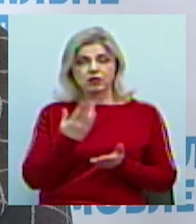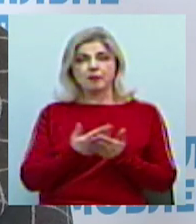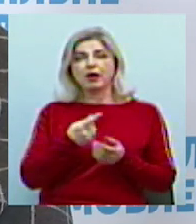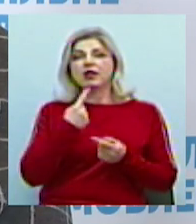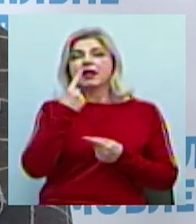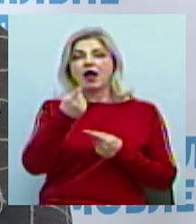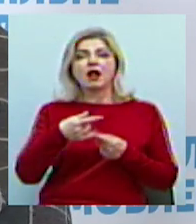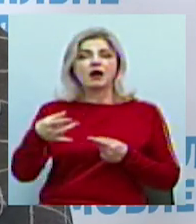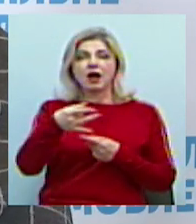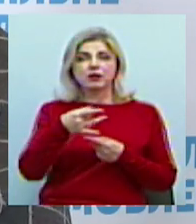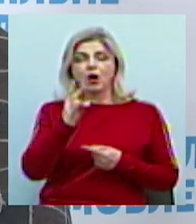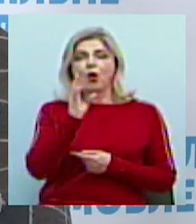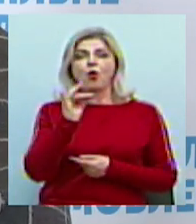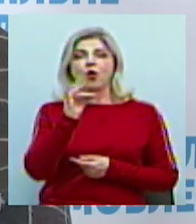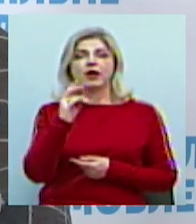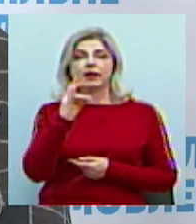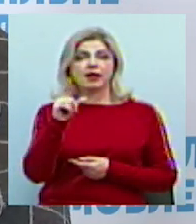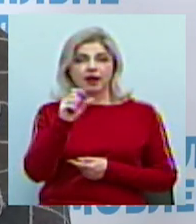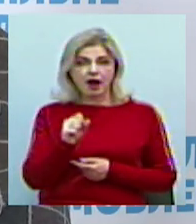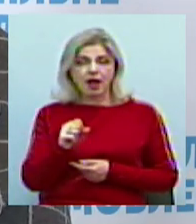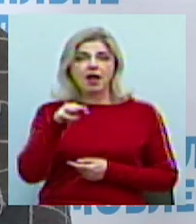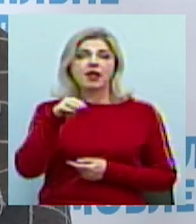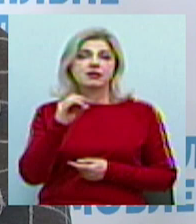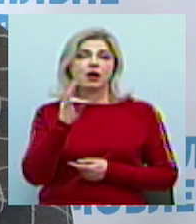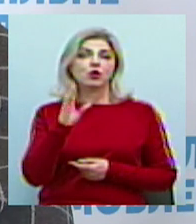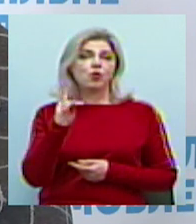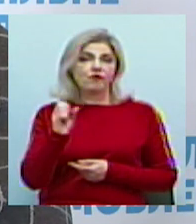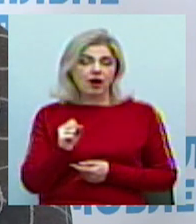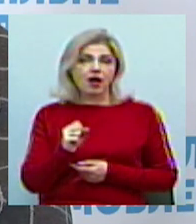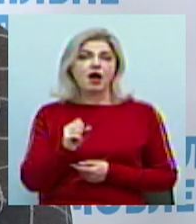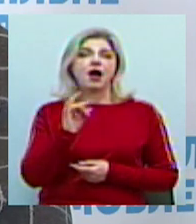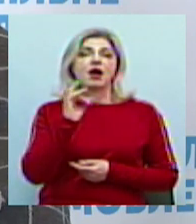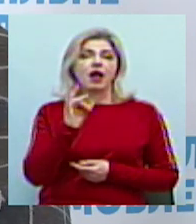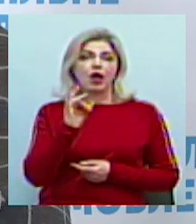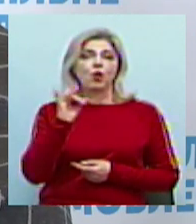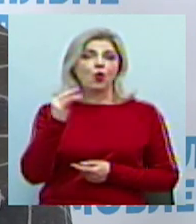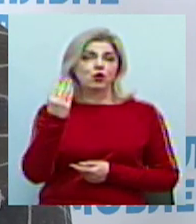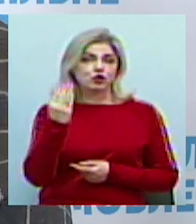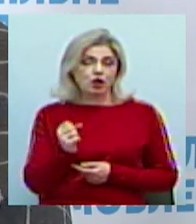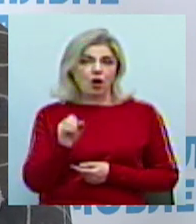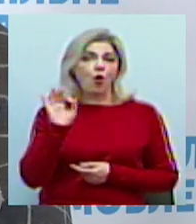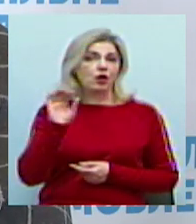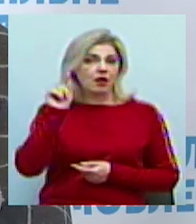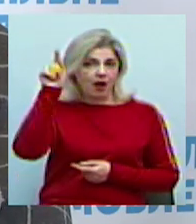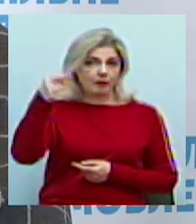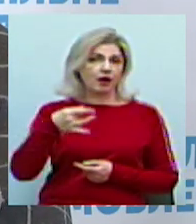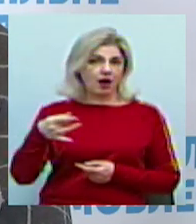в Коренихі, в Тернівці, в Ракетній Рощі, в Корабельному окремо, є в